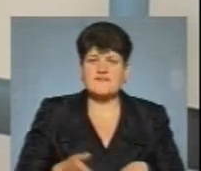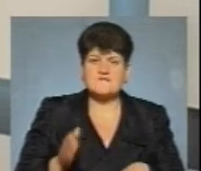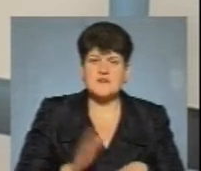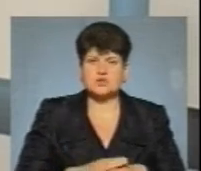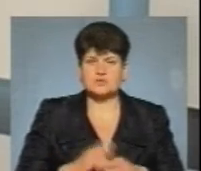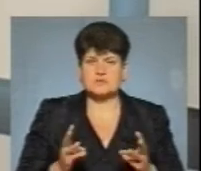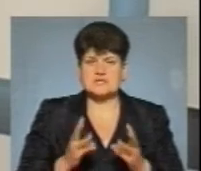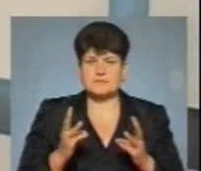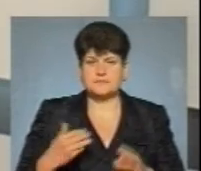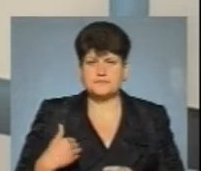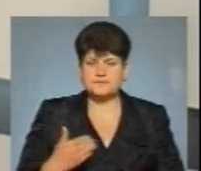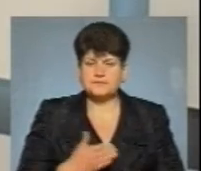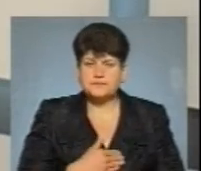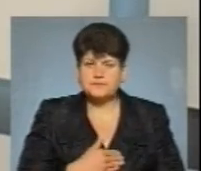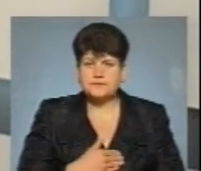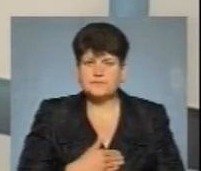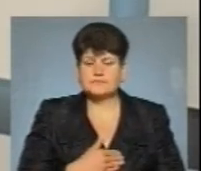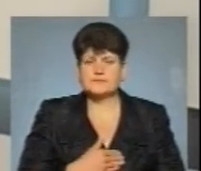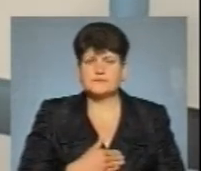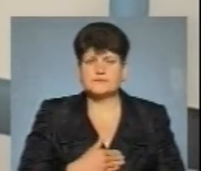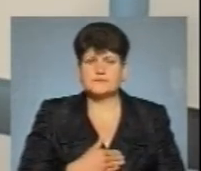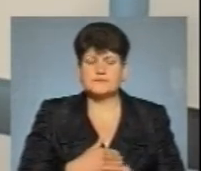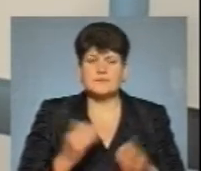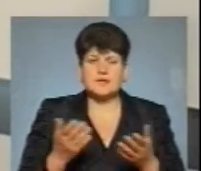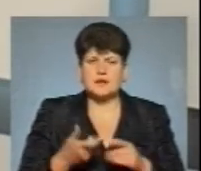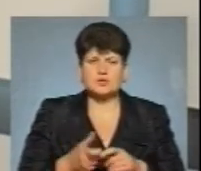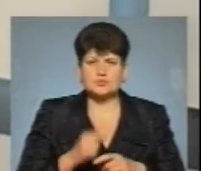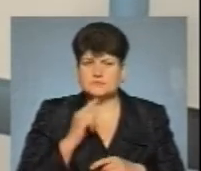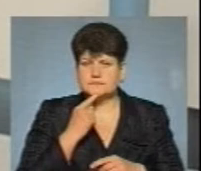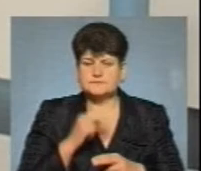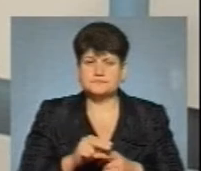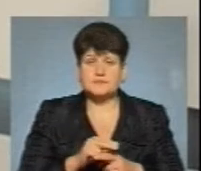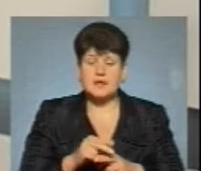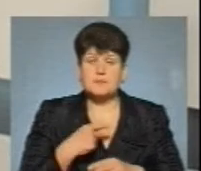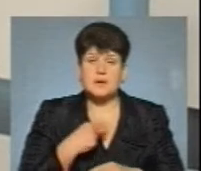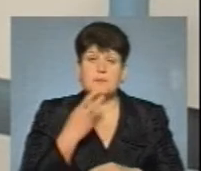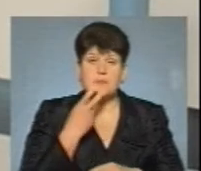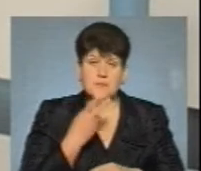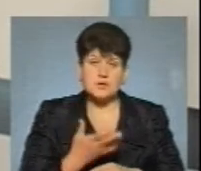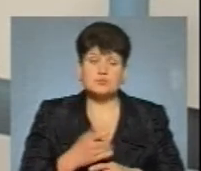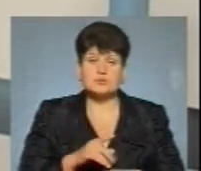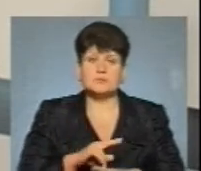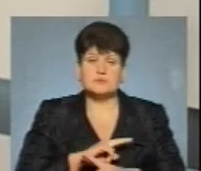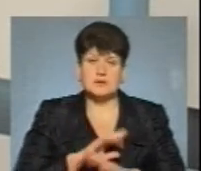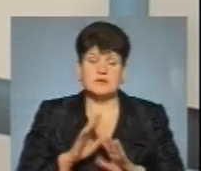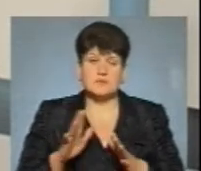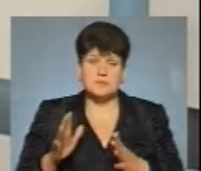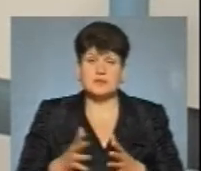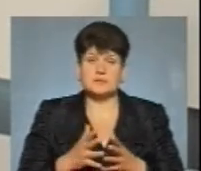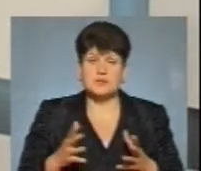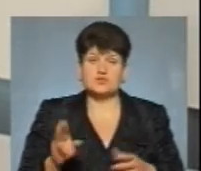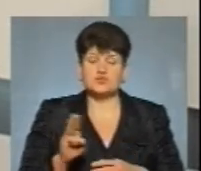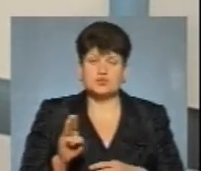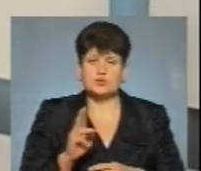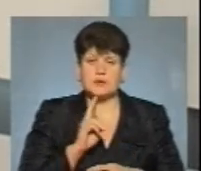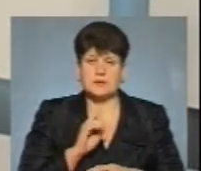пневмонії. От, і вона, яка дуже важко переноситься, і ми бачимо, що летальні випадки найбільші в нас в Шумському і